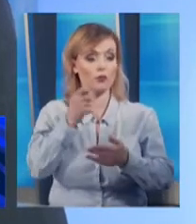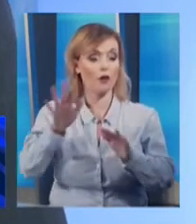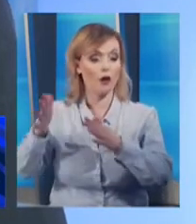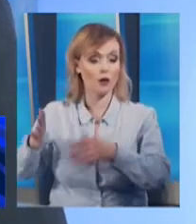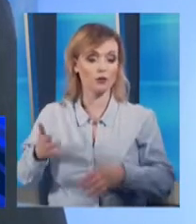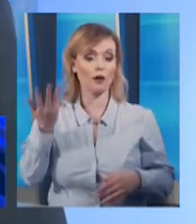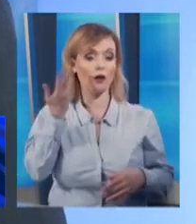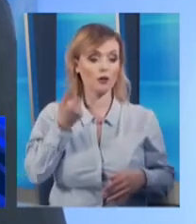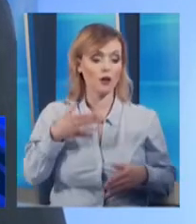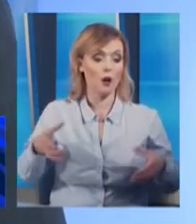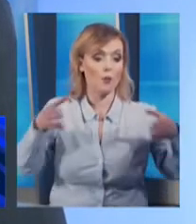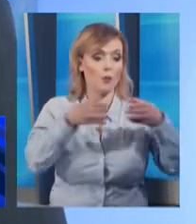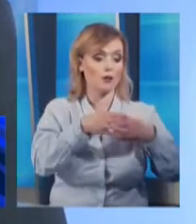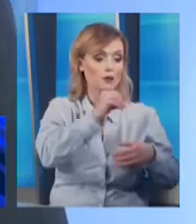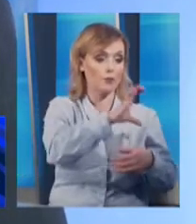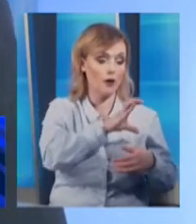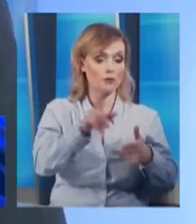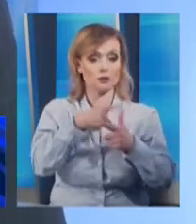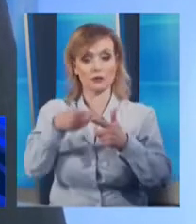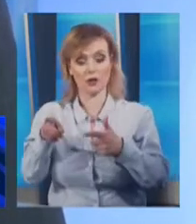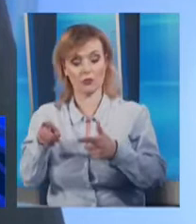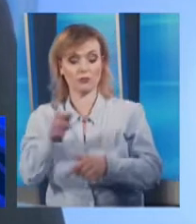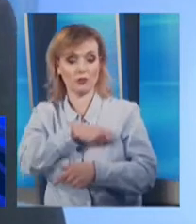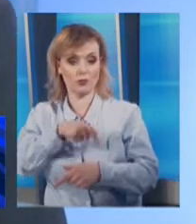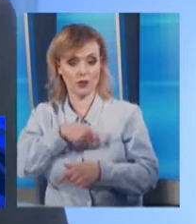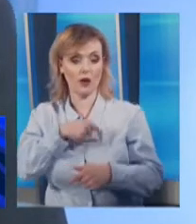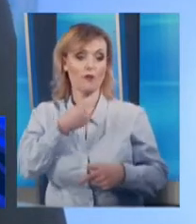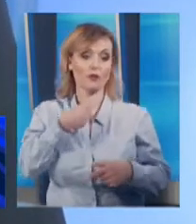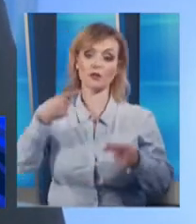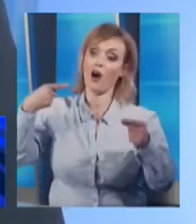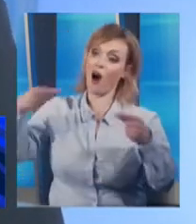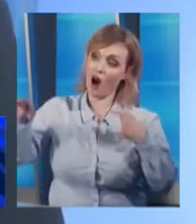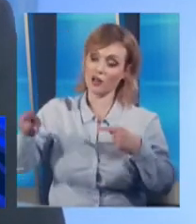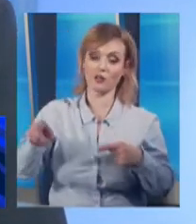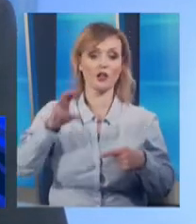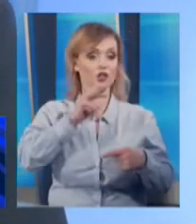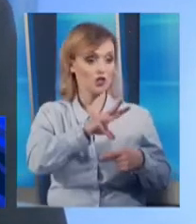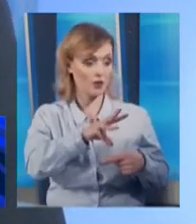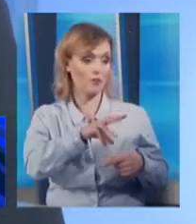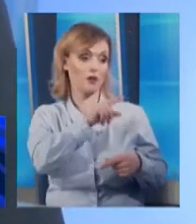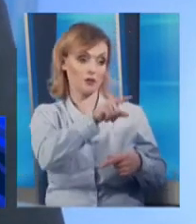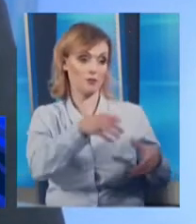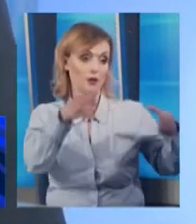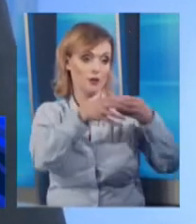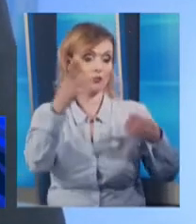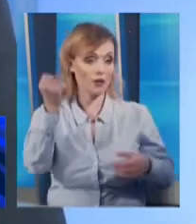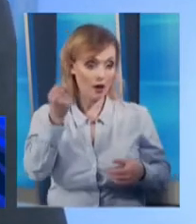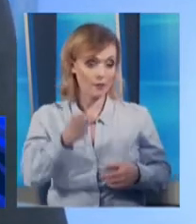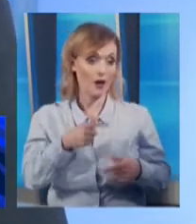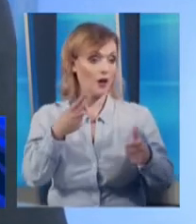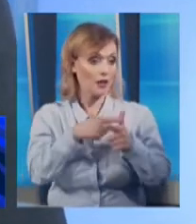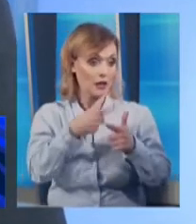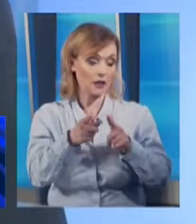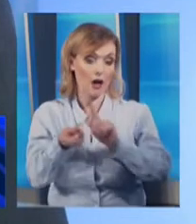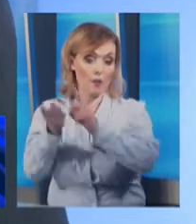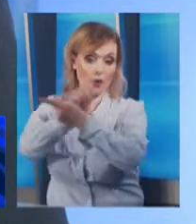când Partidul Acțiunii și Solidaritate sau deputații votează altfel decât colegii din platformă și viceversa. Deci este o